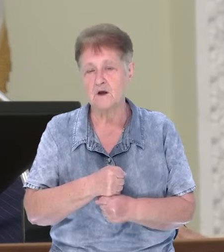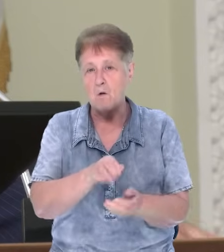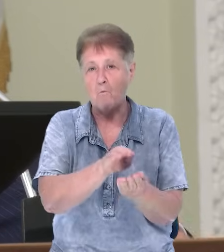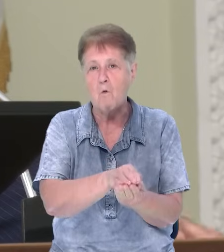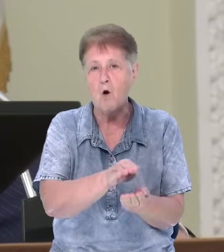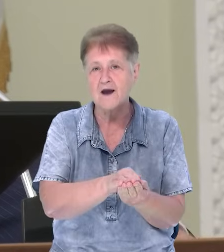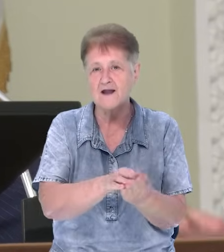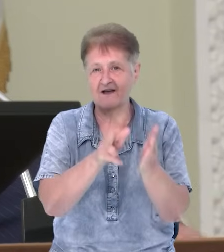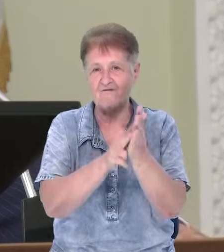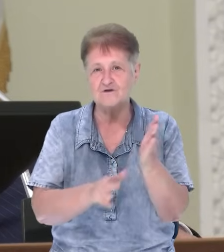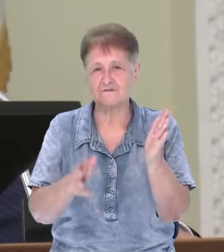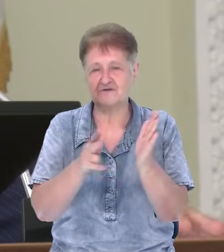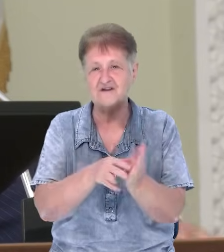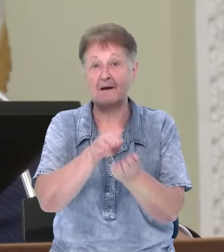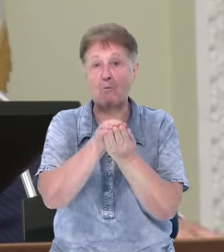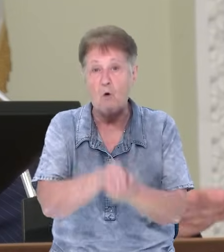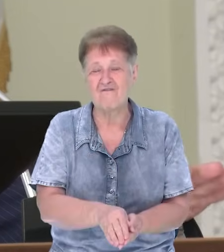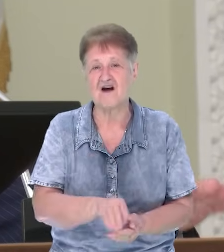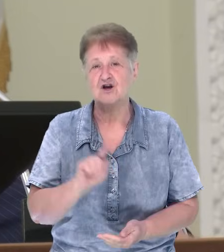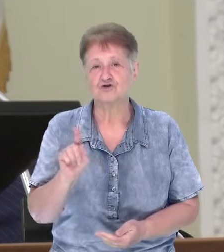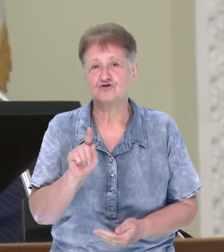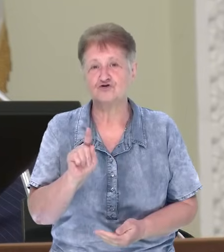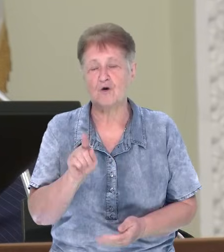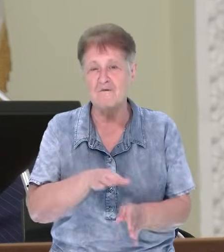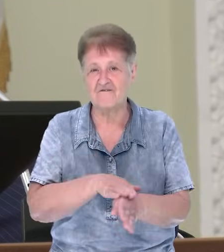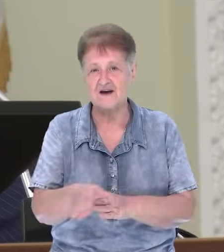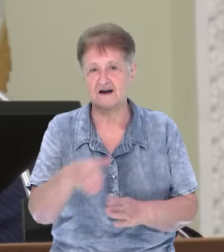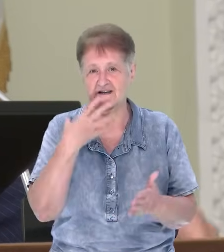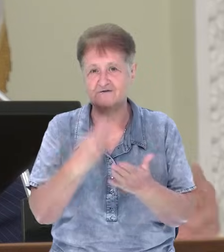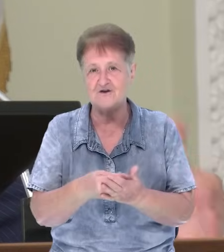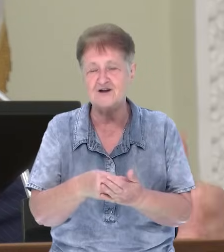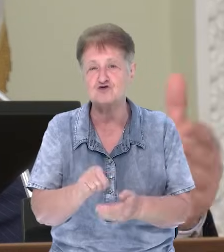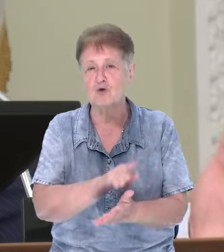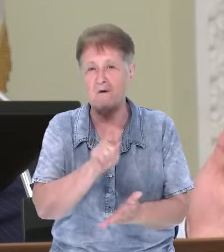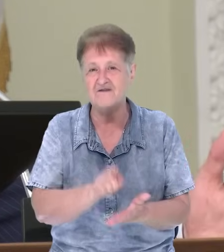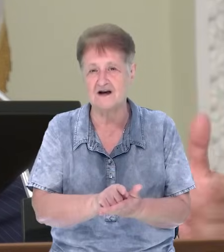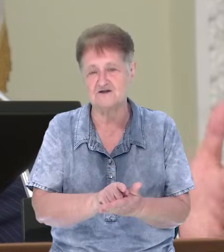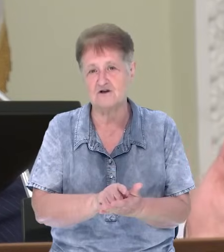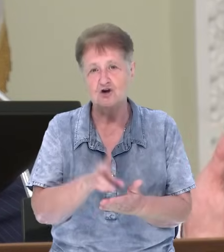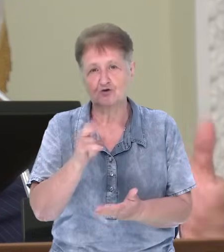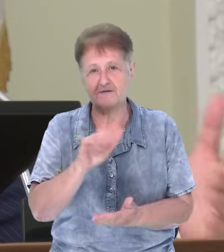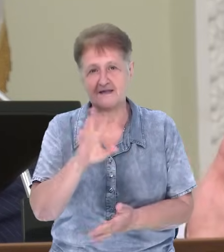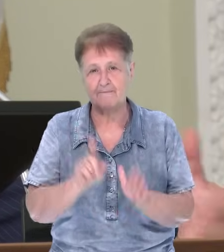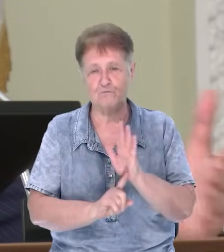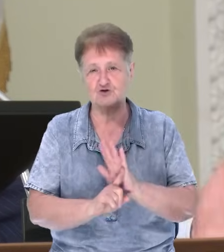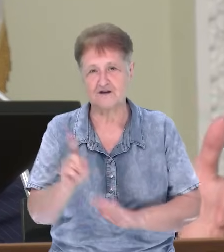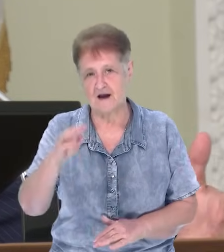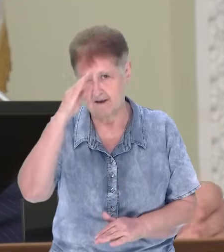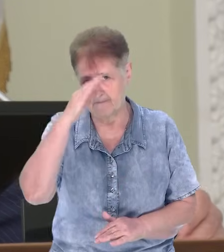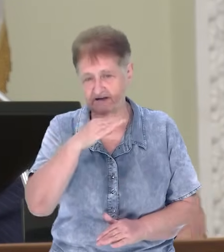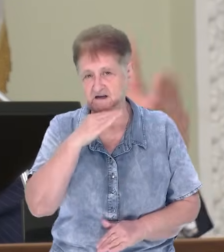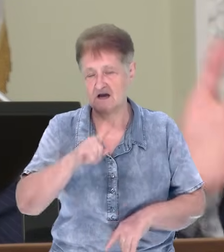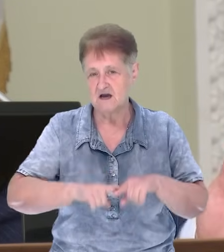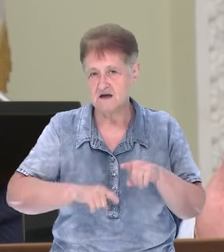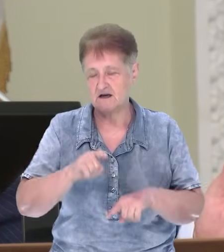могили безпосередньо, ці 88 поховань, для того, щоб виконати своє зобов'язання, щоб батьки не починали встановлювати, батьки рідні,